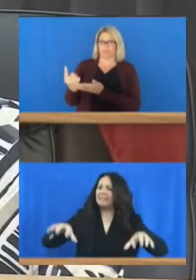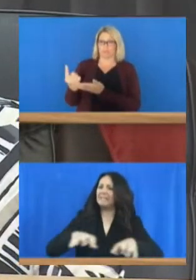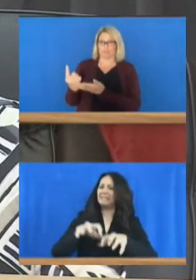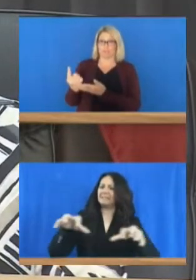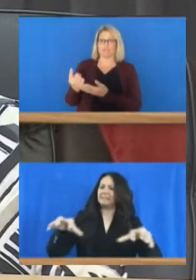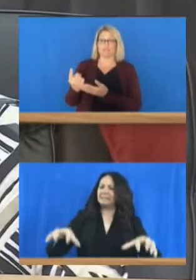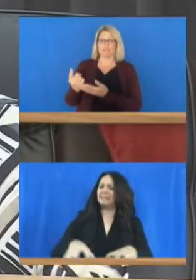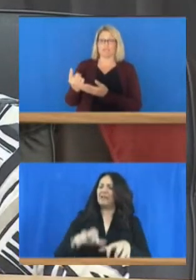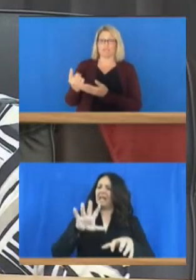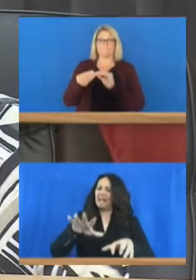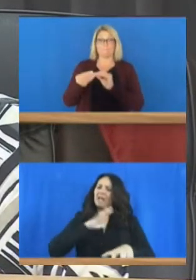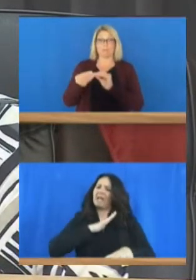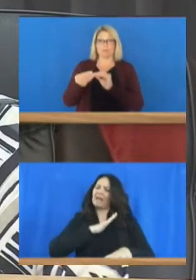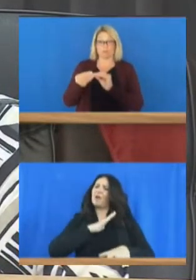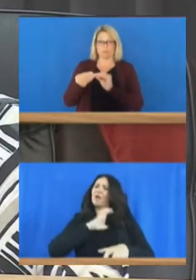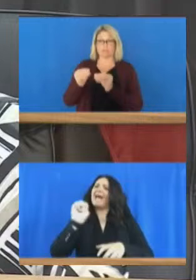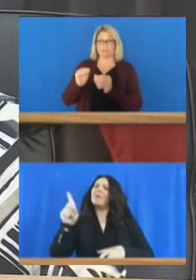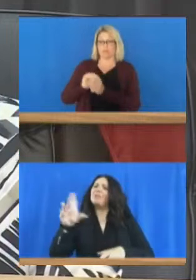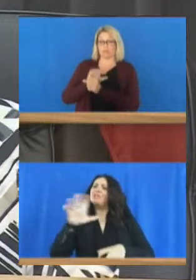to share.